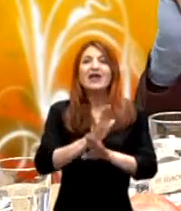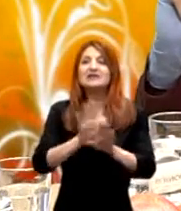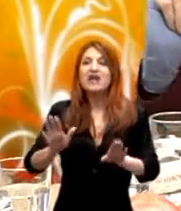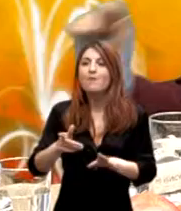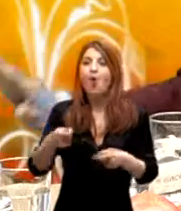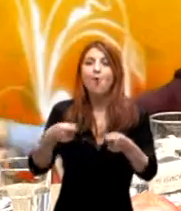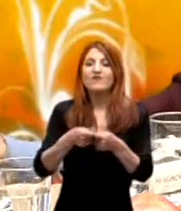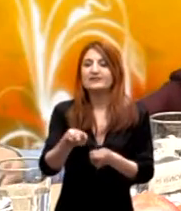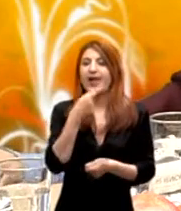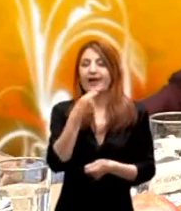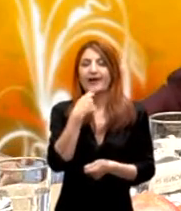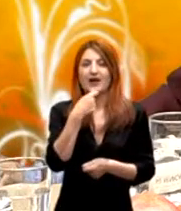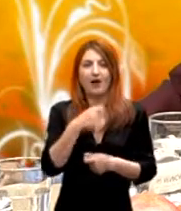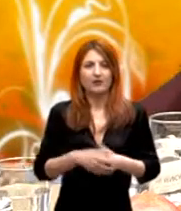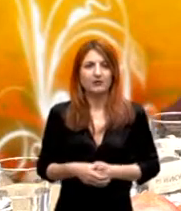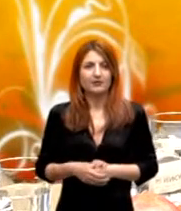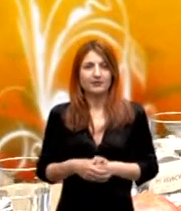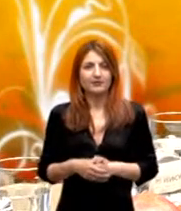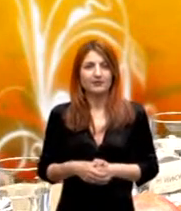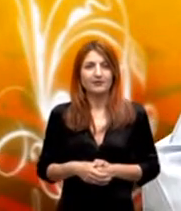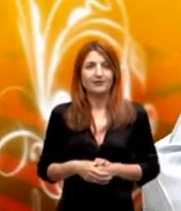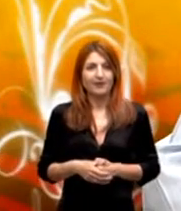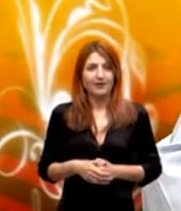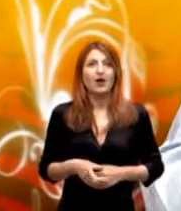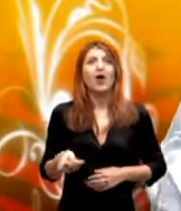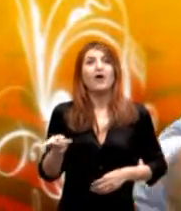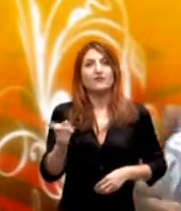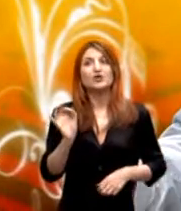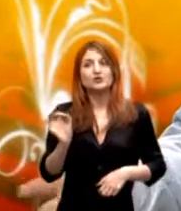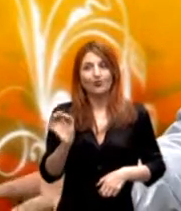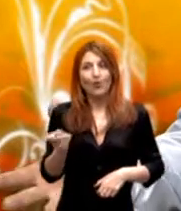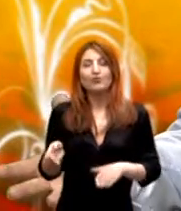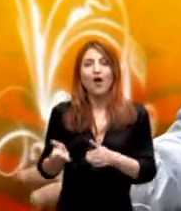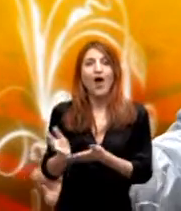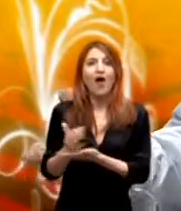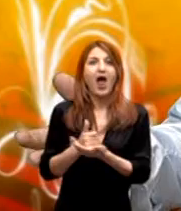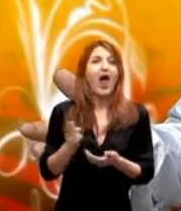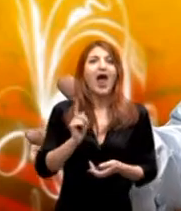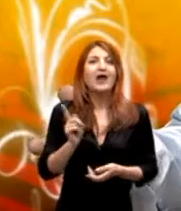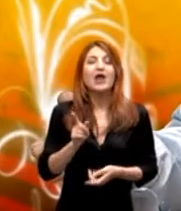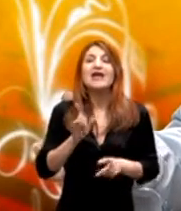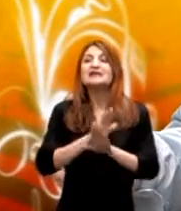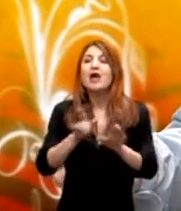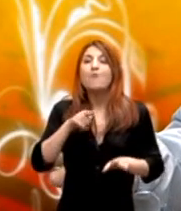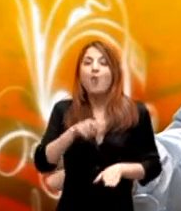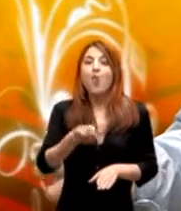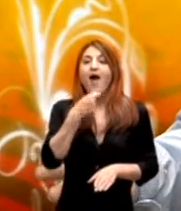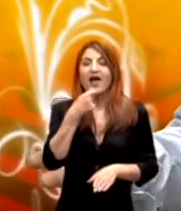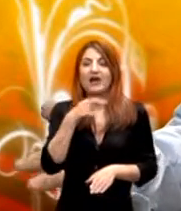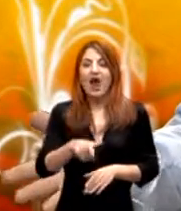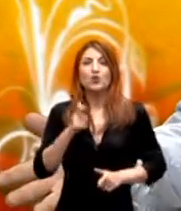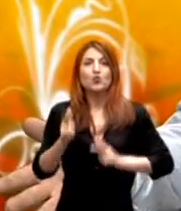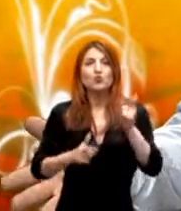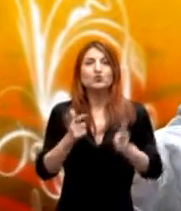samo. A to ste se dobro izvukli, ako ste rekli ne samo u hrani, među ostalom. Ne samo u hrani, i u hrani, među ostalom. Ali kad